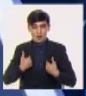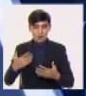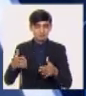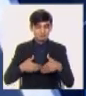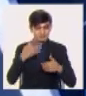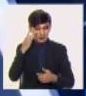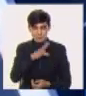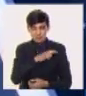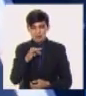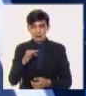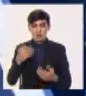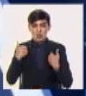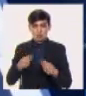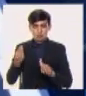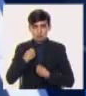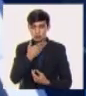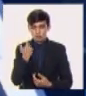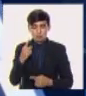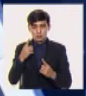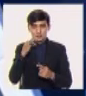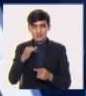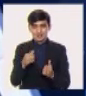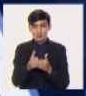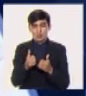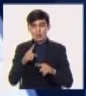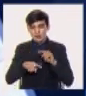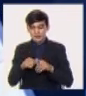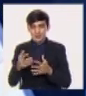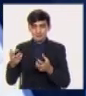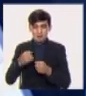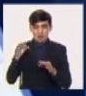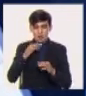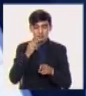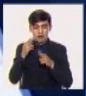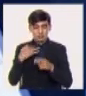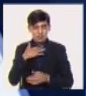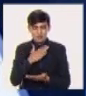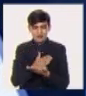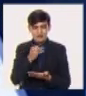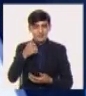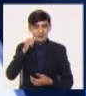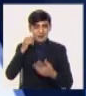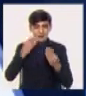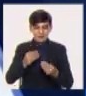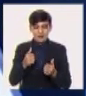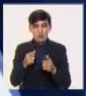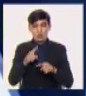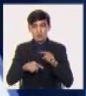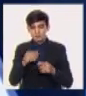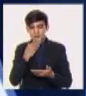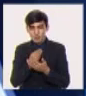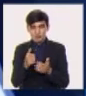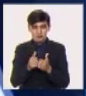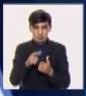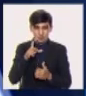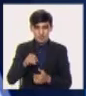бірінші мәйітхана алдында жақынын алып кетуге келген елдің жанайқай ортақ. Күні кеше ғана жақындарын ауруханаға келіп,